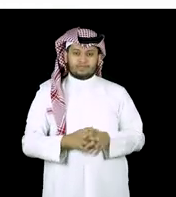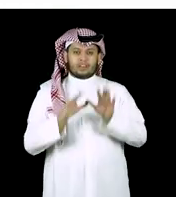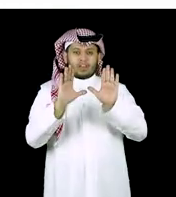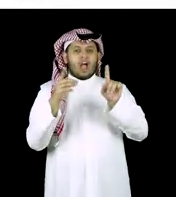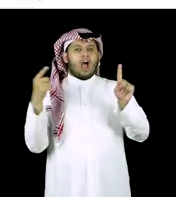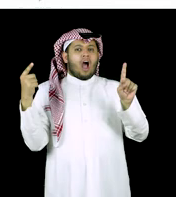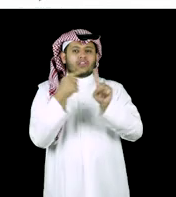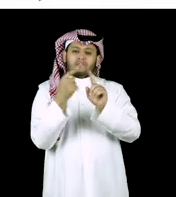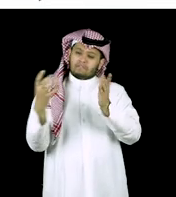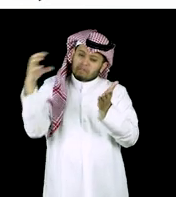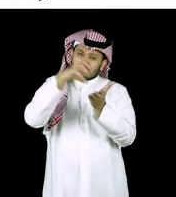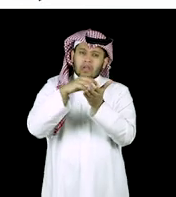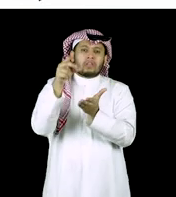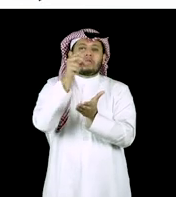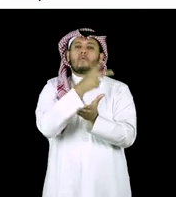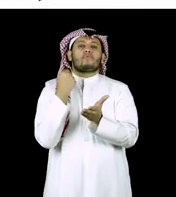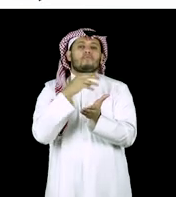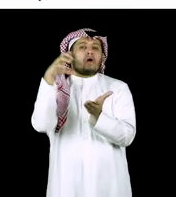أهداف قيام الدولة: